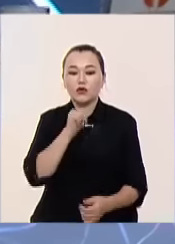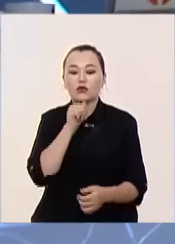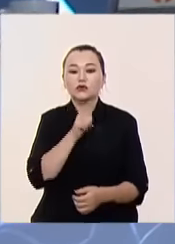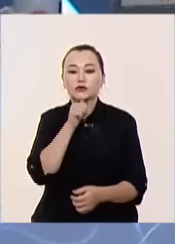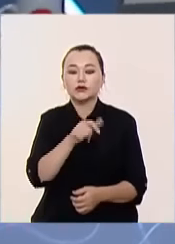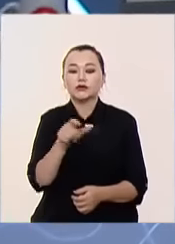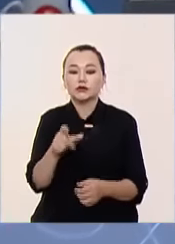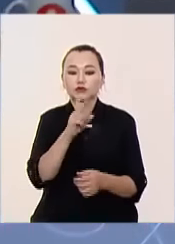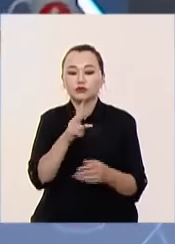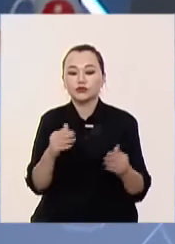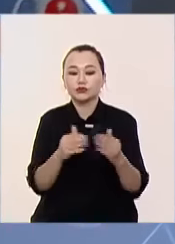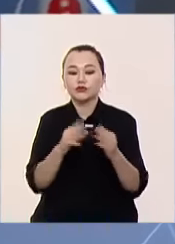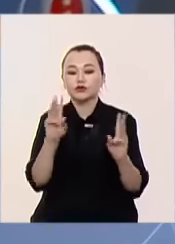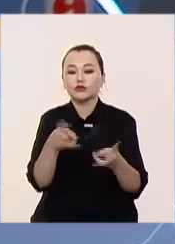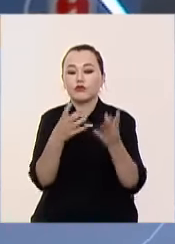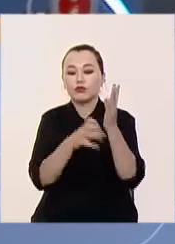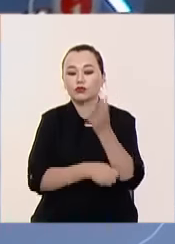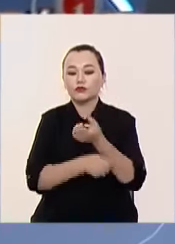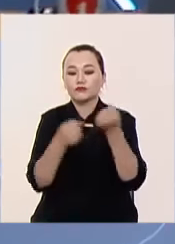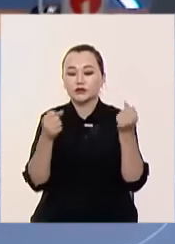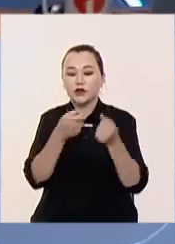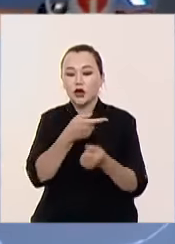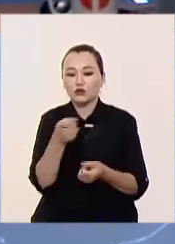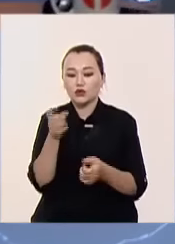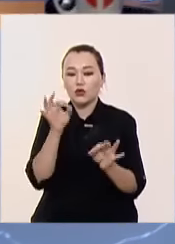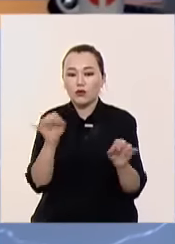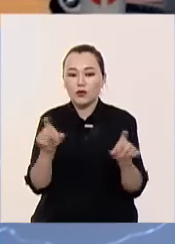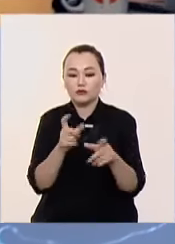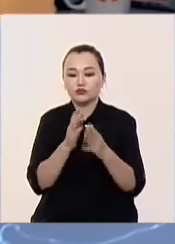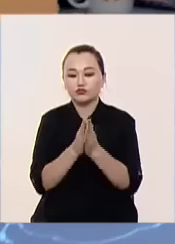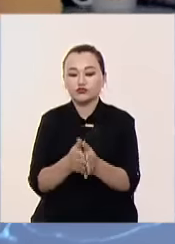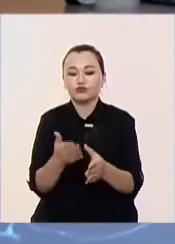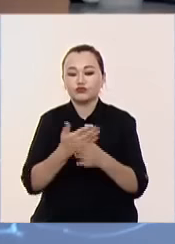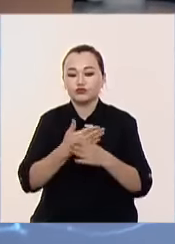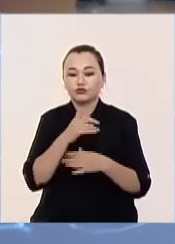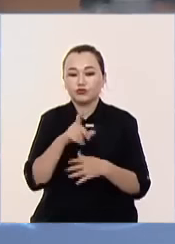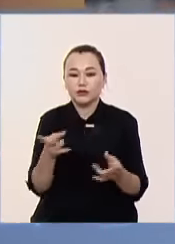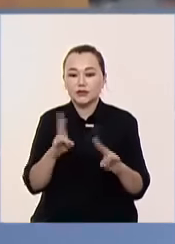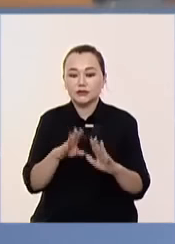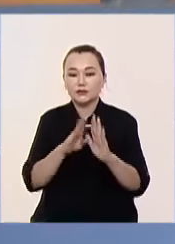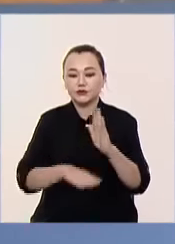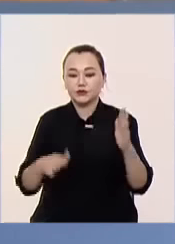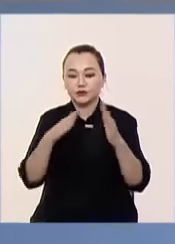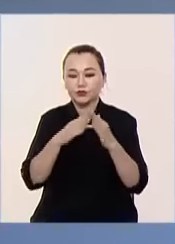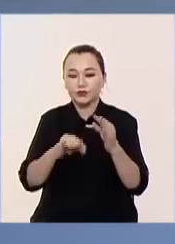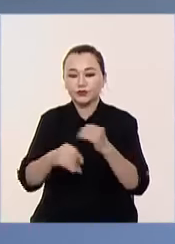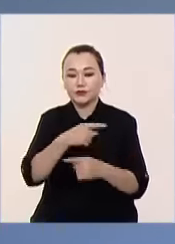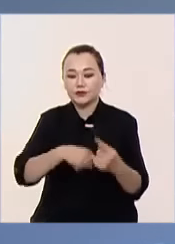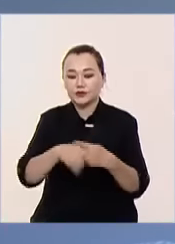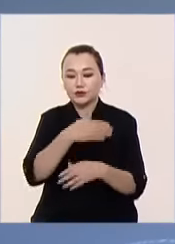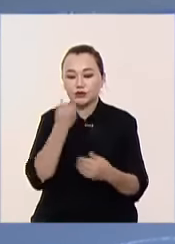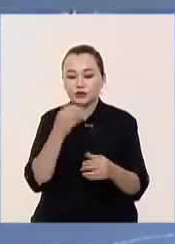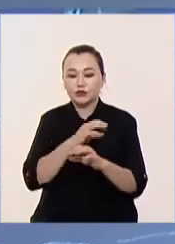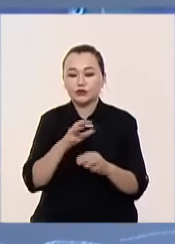Кустанайцы, чьи дома сгорели после взрыва в оружейном магазине, просят о помощи. Люди остались без крова и бизнеса. Огонь